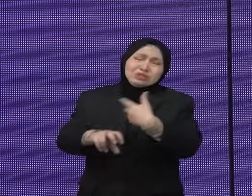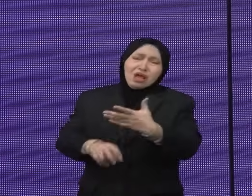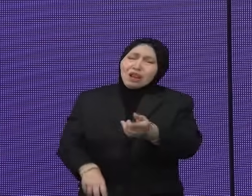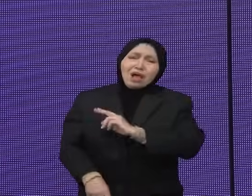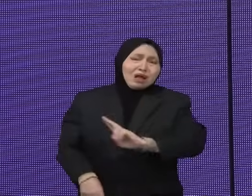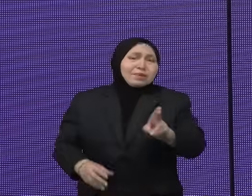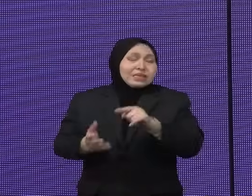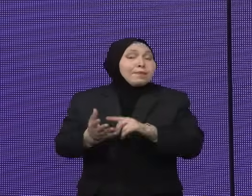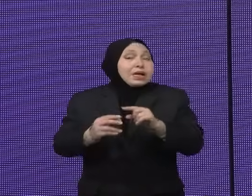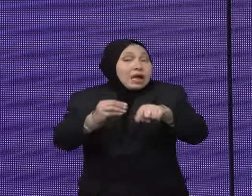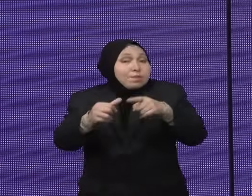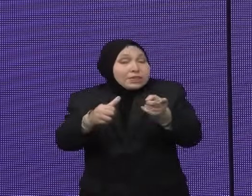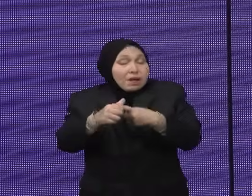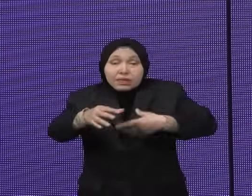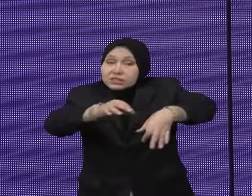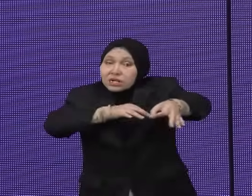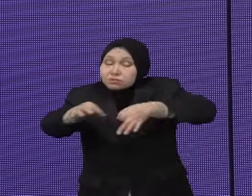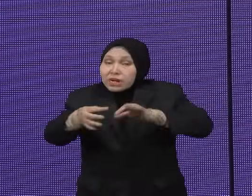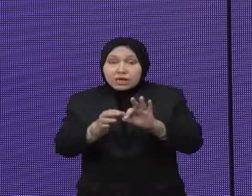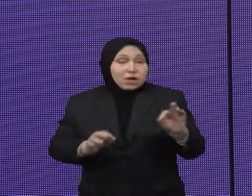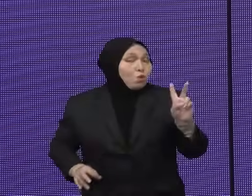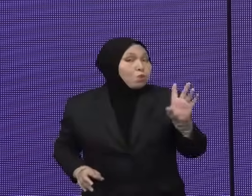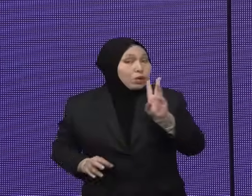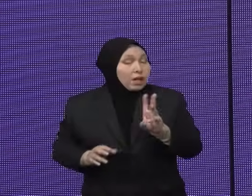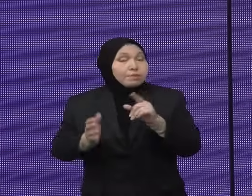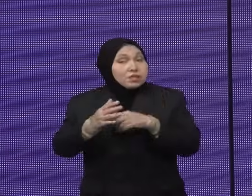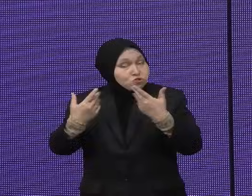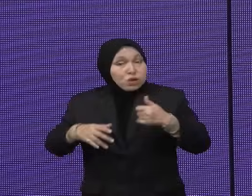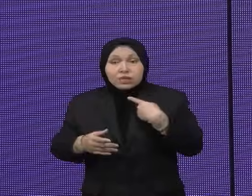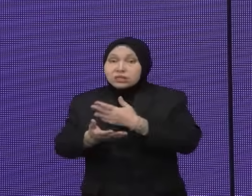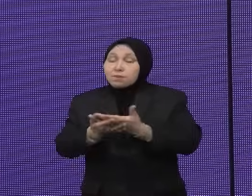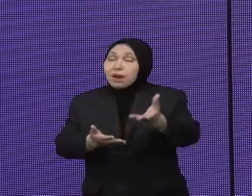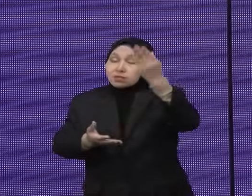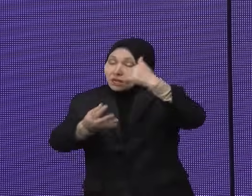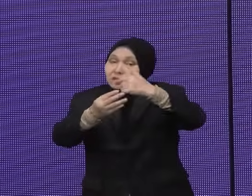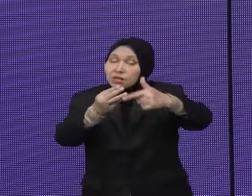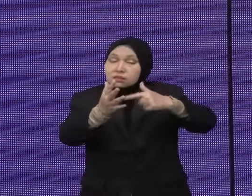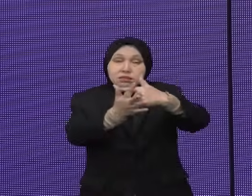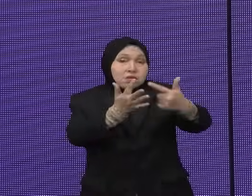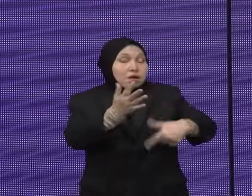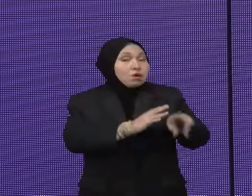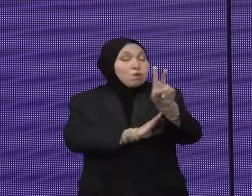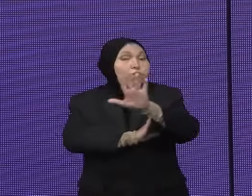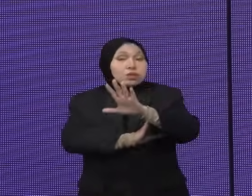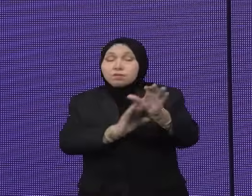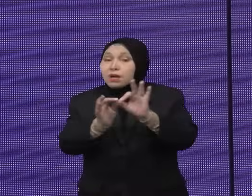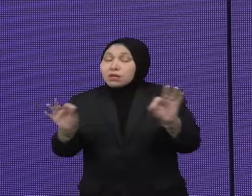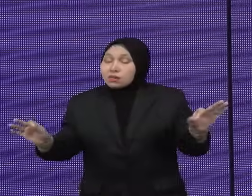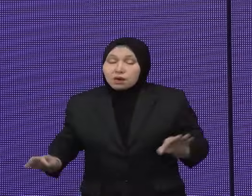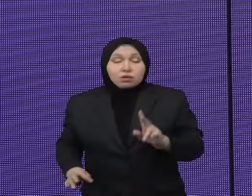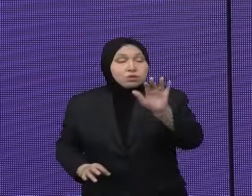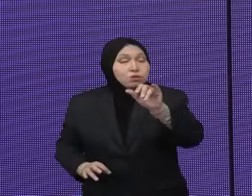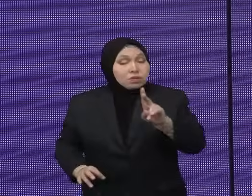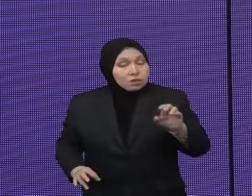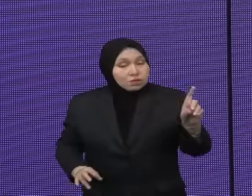Jadi perkara pertama yang dijelaskan pada ayat 26 ini, bila sudah pun kita belajar sekitar 25 ayat ini, yuridullahu